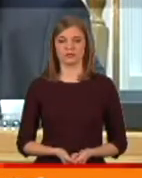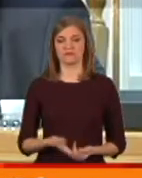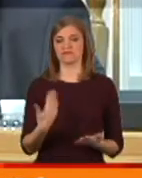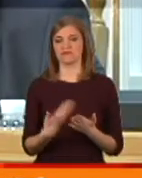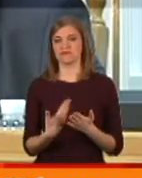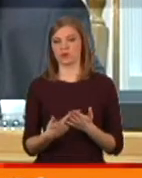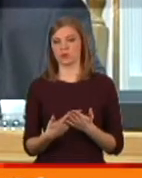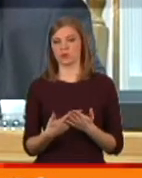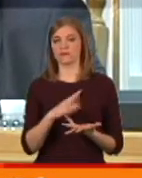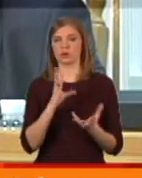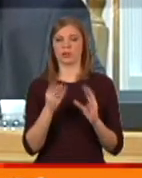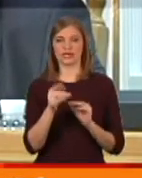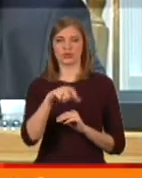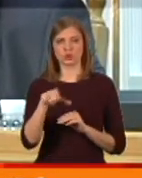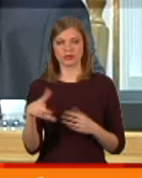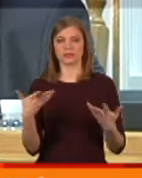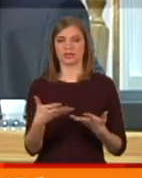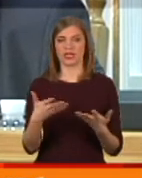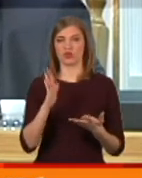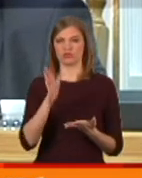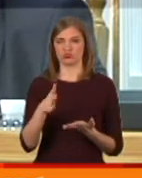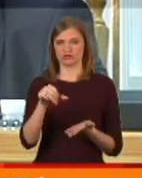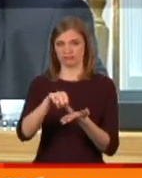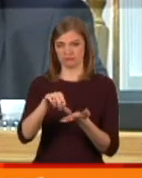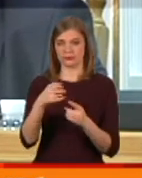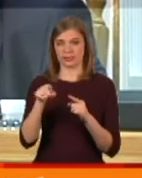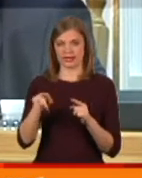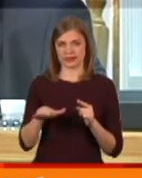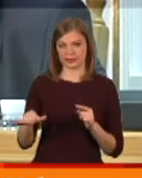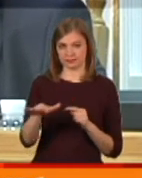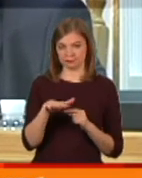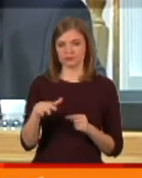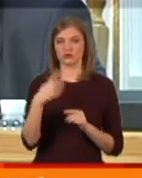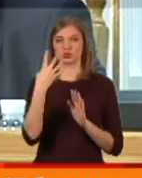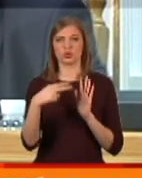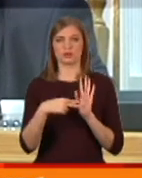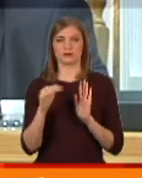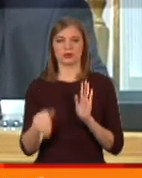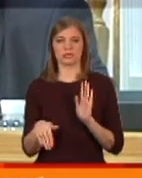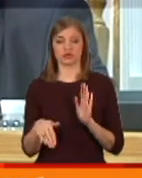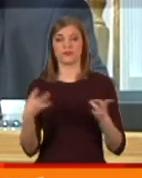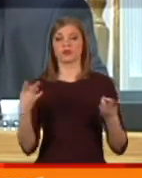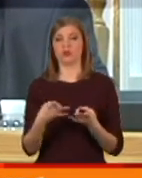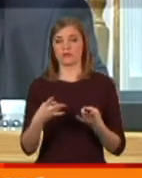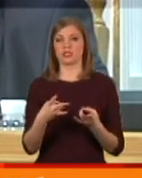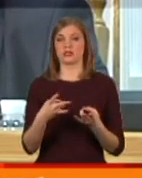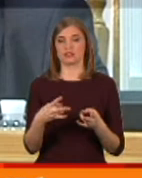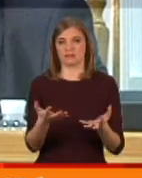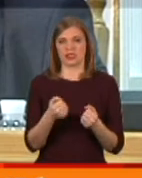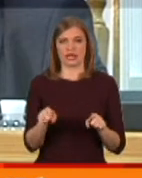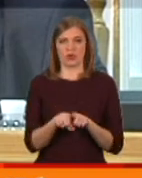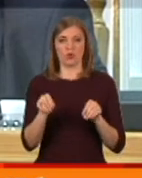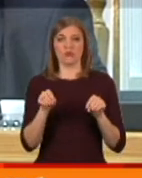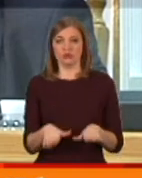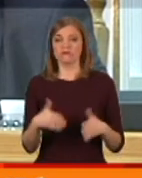Орієнтовна кількість осіб, які візьмуть голосування на цих дільницях, 47 тисяч. Необхідність прийняття такої